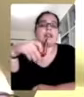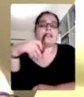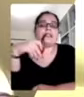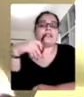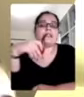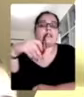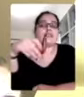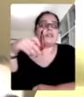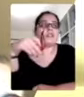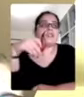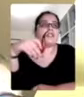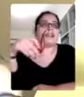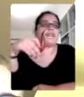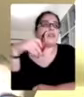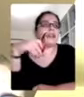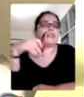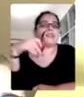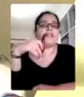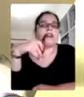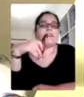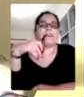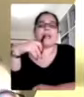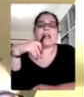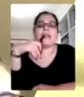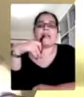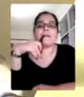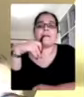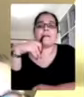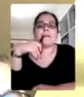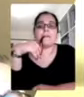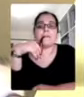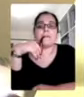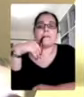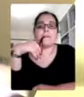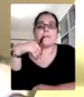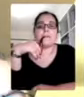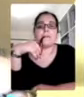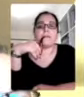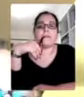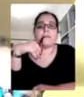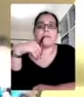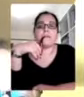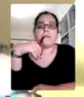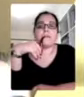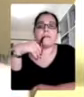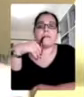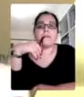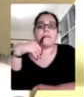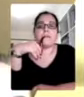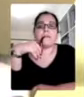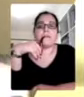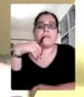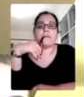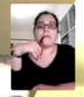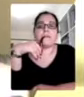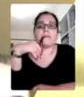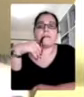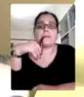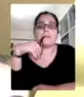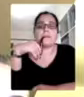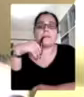Şeye koyar. Drive'a koyar. Drive'a. Dur bakalım bir şey yaparsa